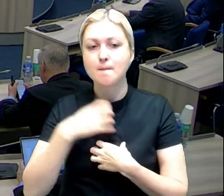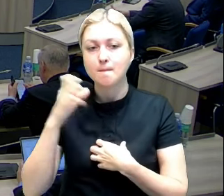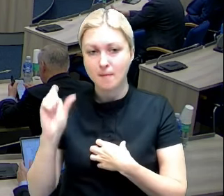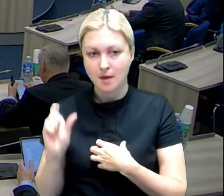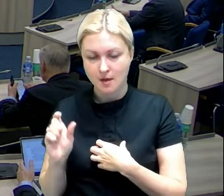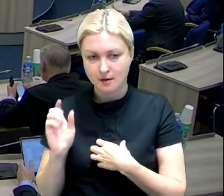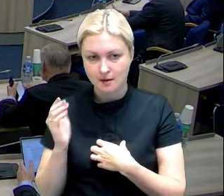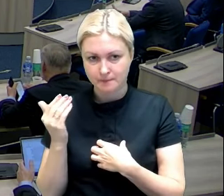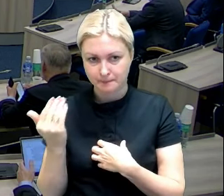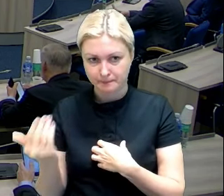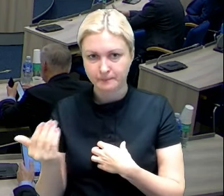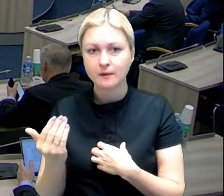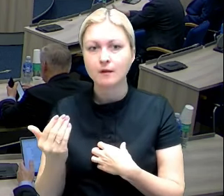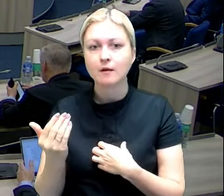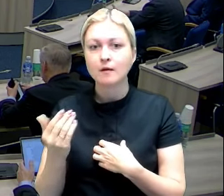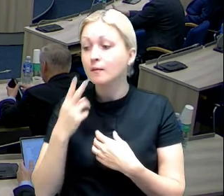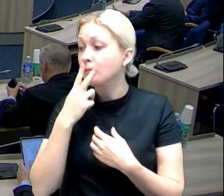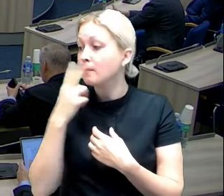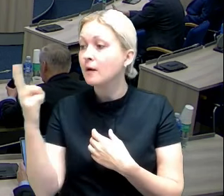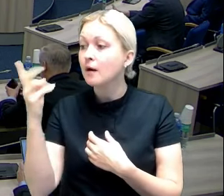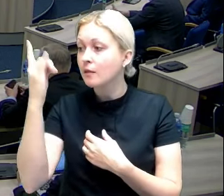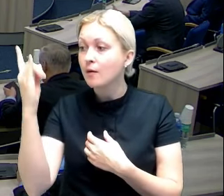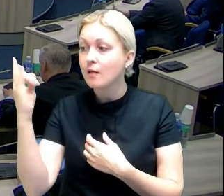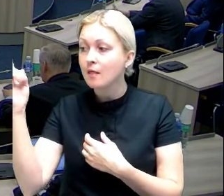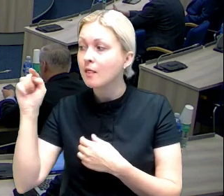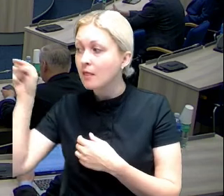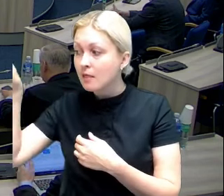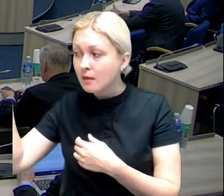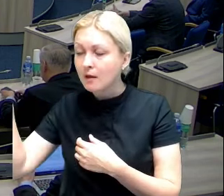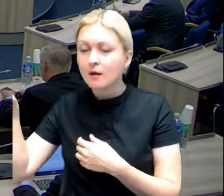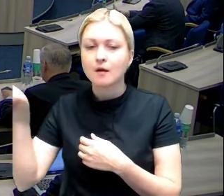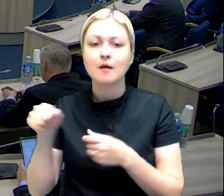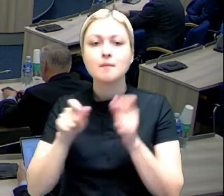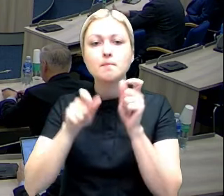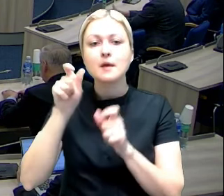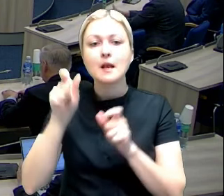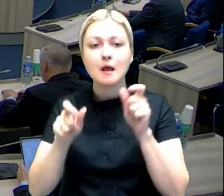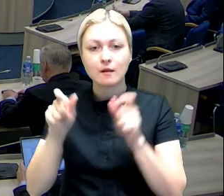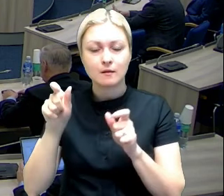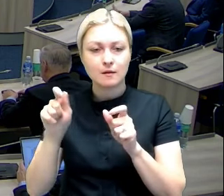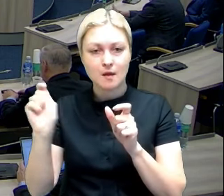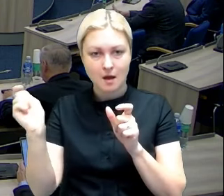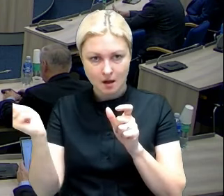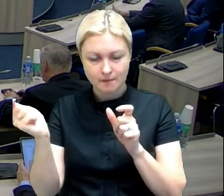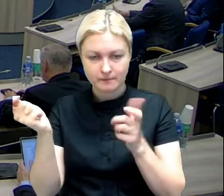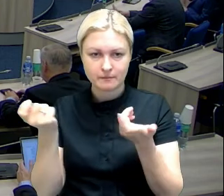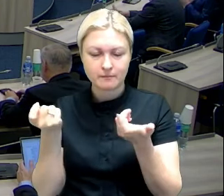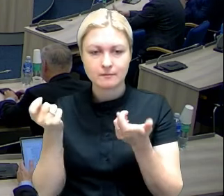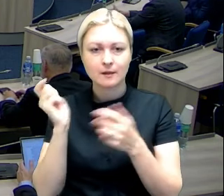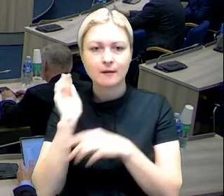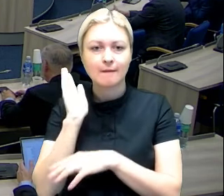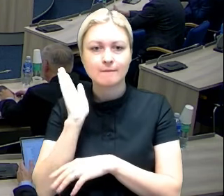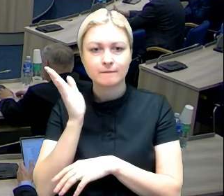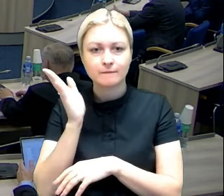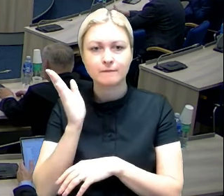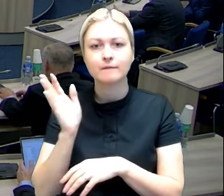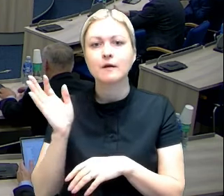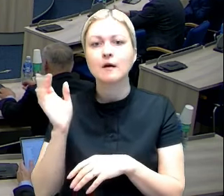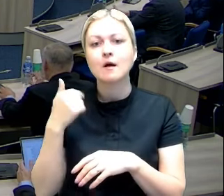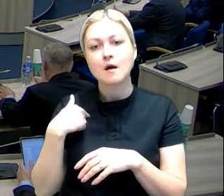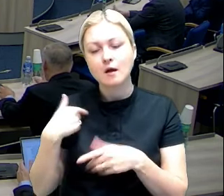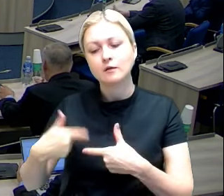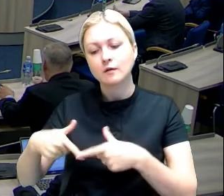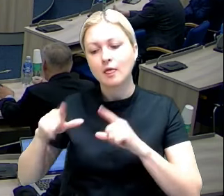prolangos organizuojamą pilietinę akciją sustabdykime senamiesčio žalotojus ir piketo dalyvių vardu esu įpareigotas